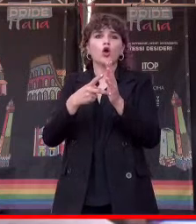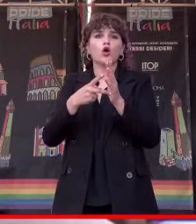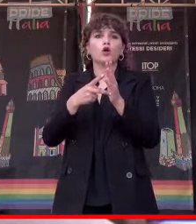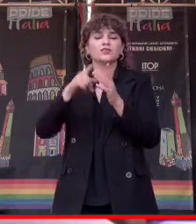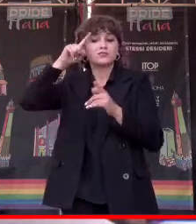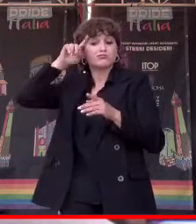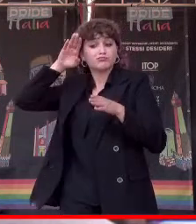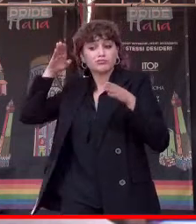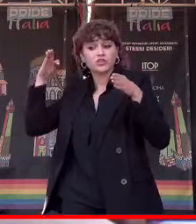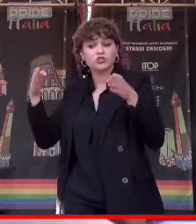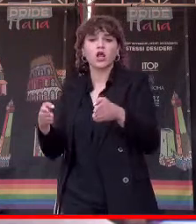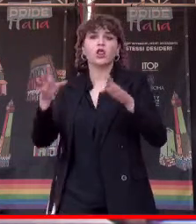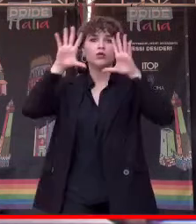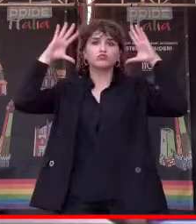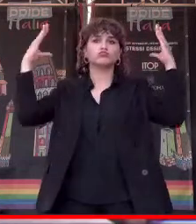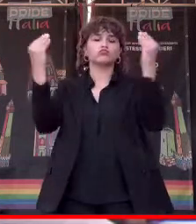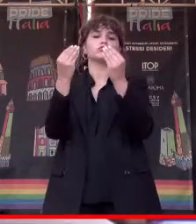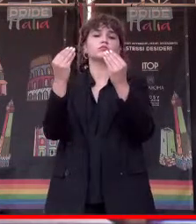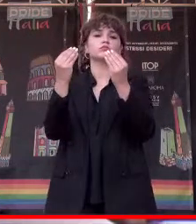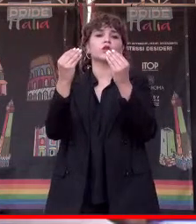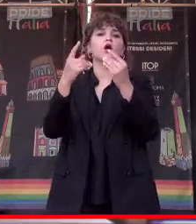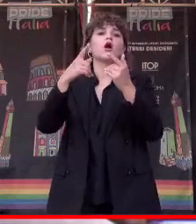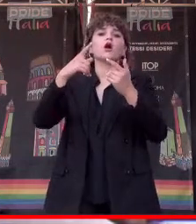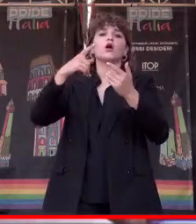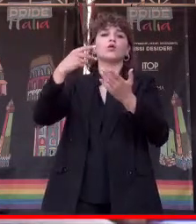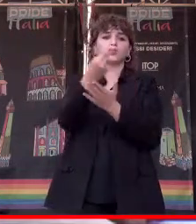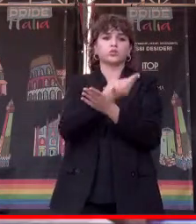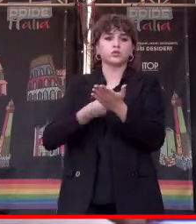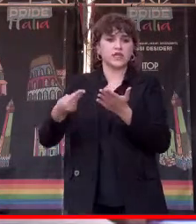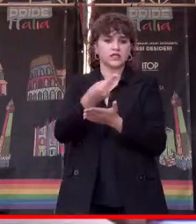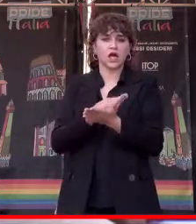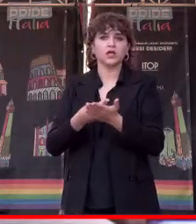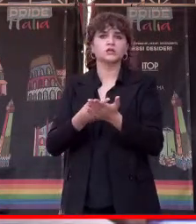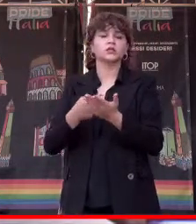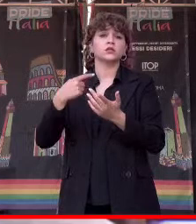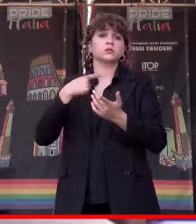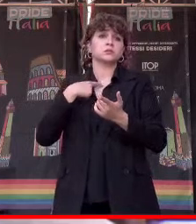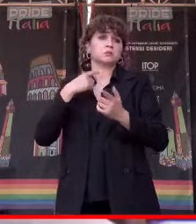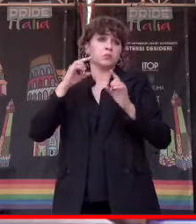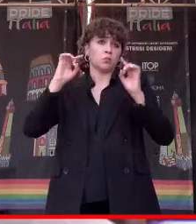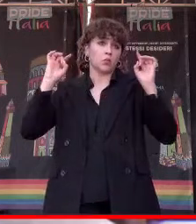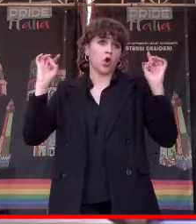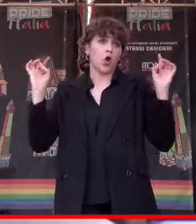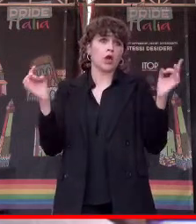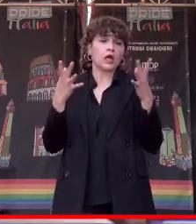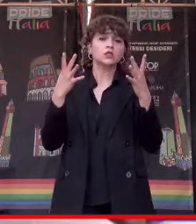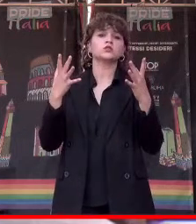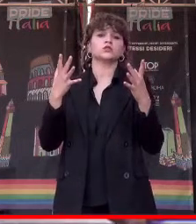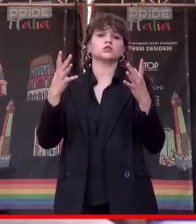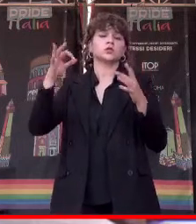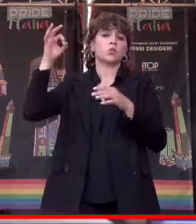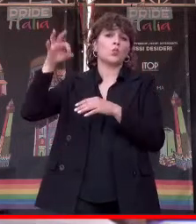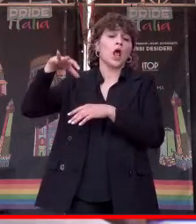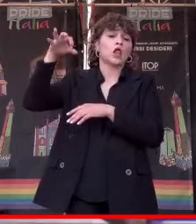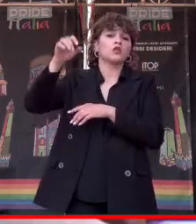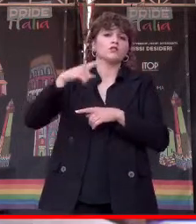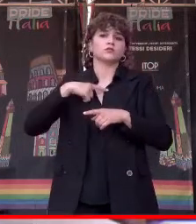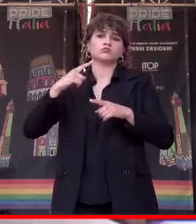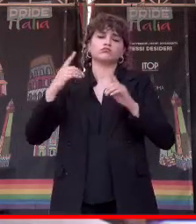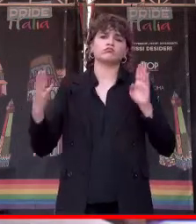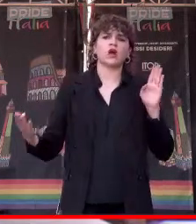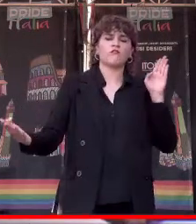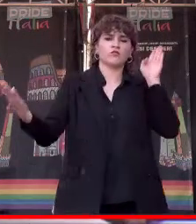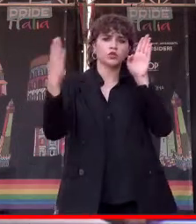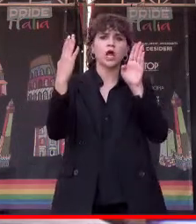design. Mi è capitato per caso di scontrarmi con queste tematiche, proprio per una rampa, fra l'altro, di un negozio